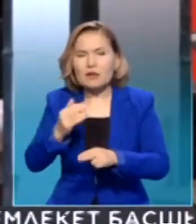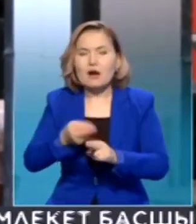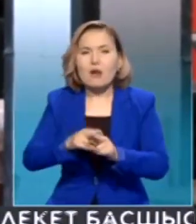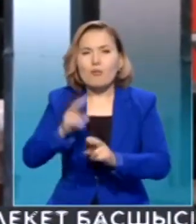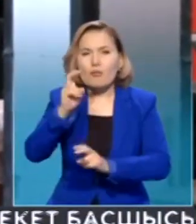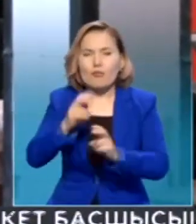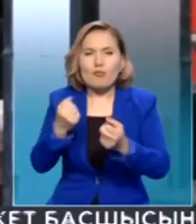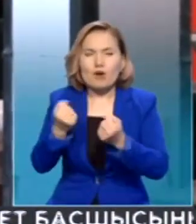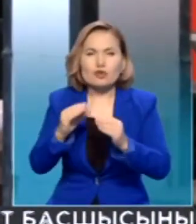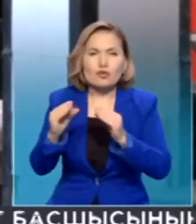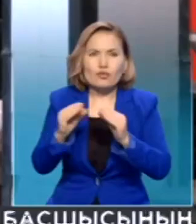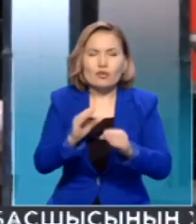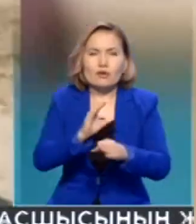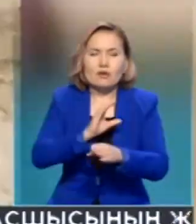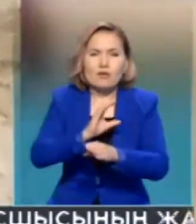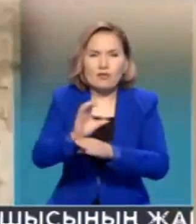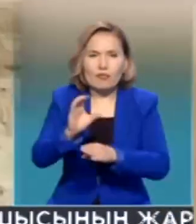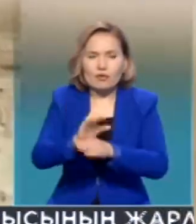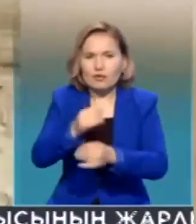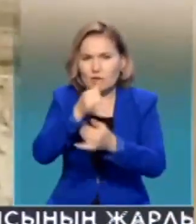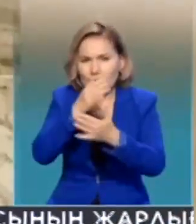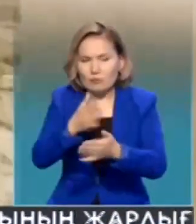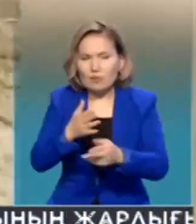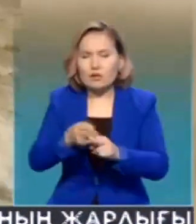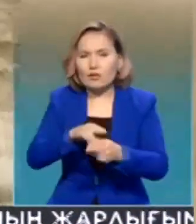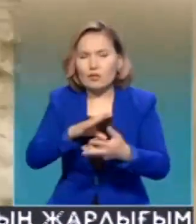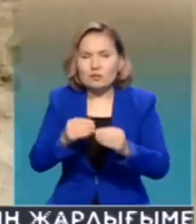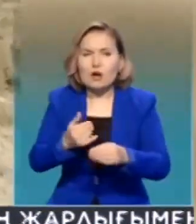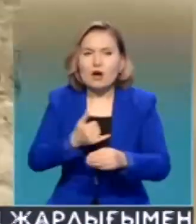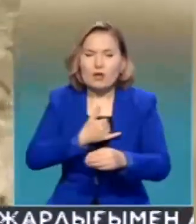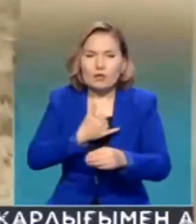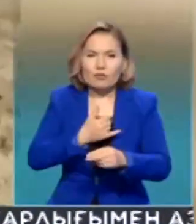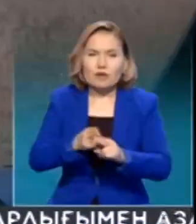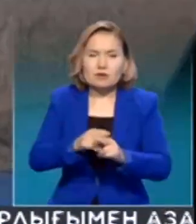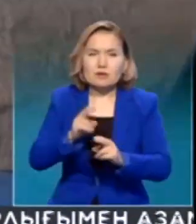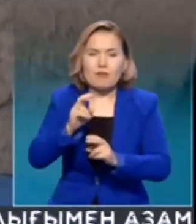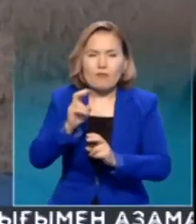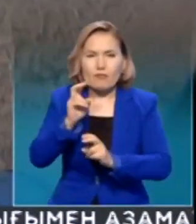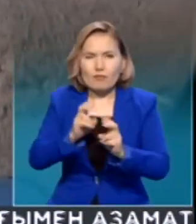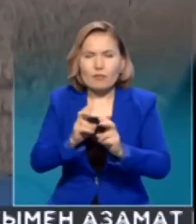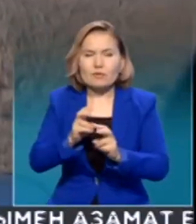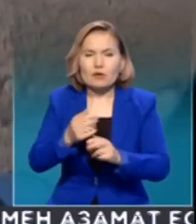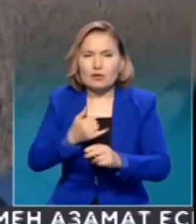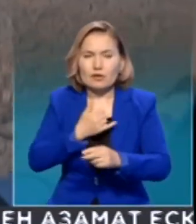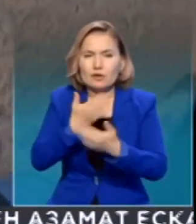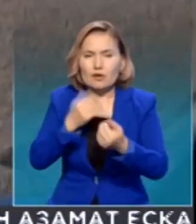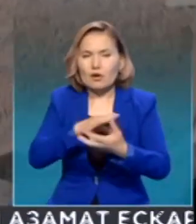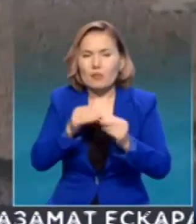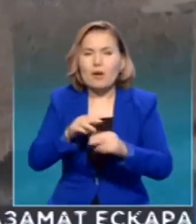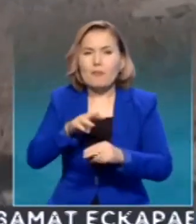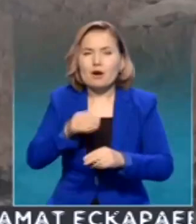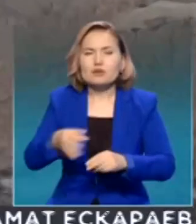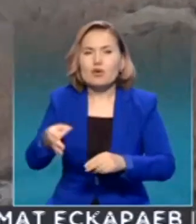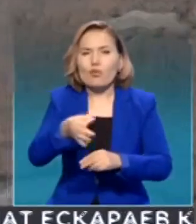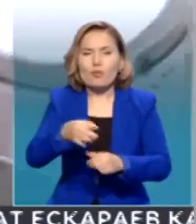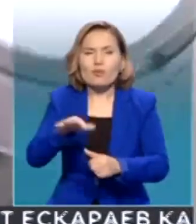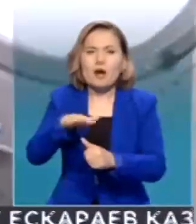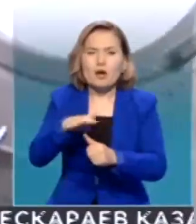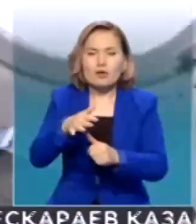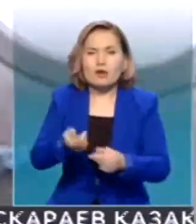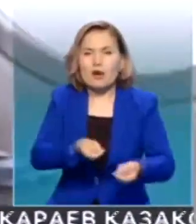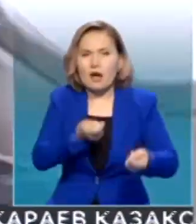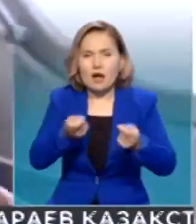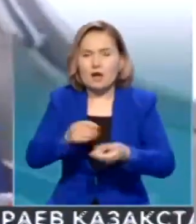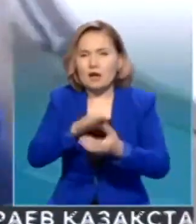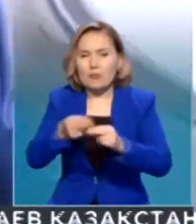біздер өзіміз сатып алмай отырық. Біздегі екі тікұшақ та жарамсыз, сондықтан Маңғыстаудан алдыртуға тура келді. Мамандар осы